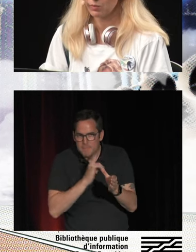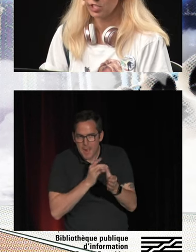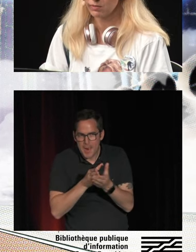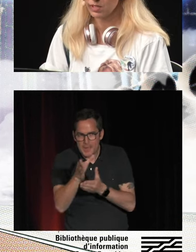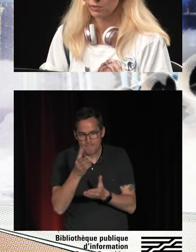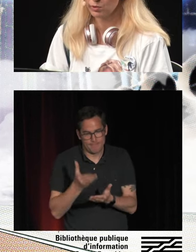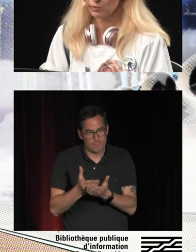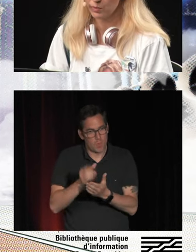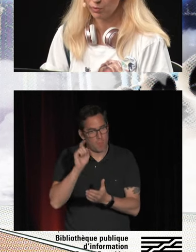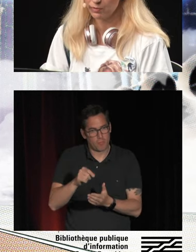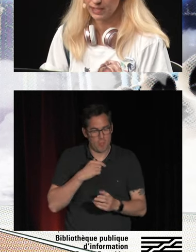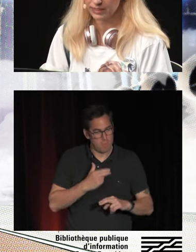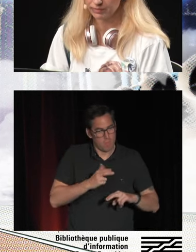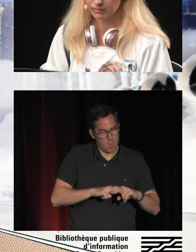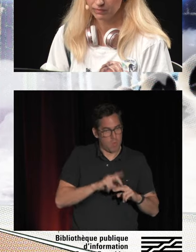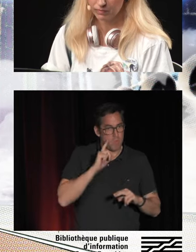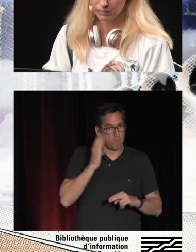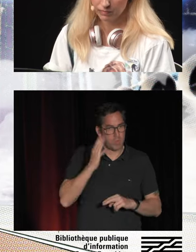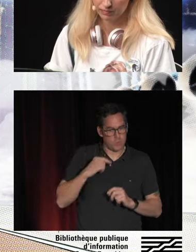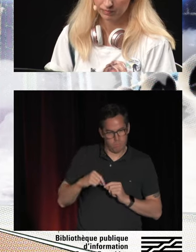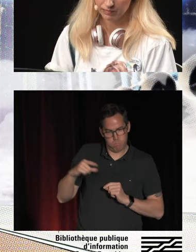là, j'étais obligée d'avoir une plume pour le faire.